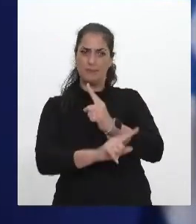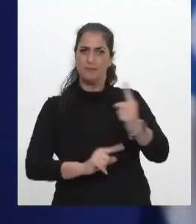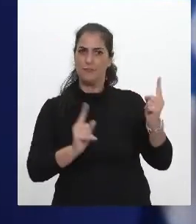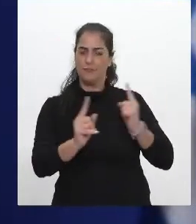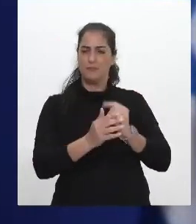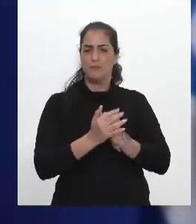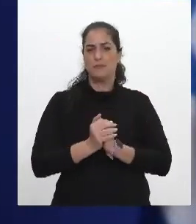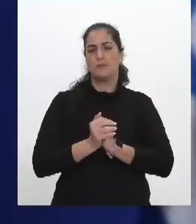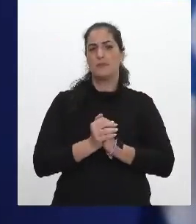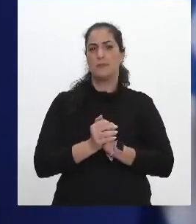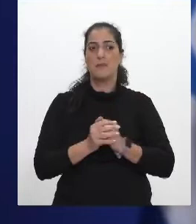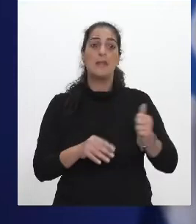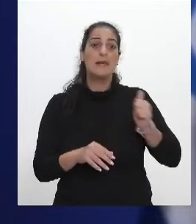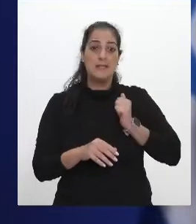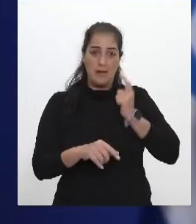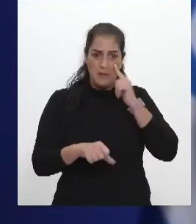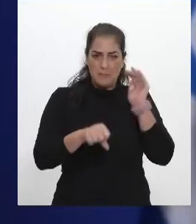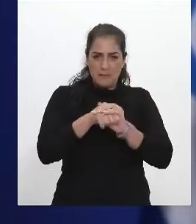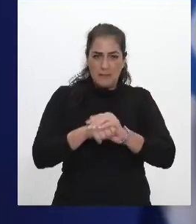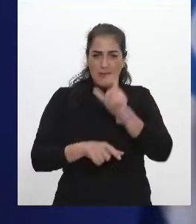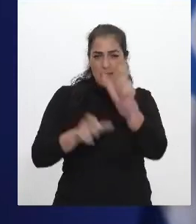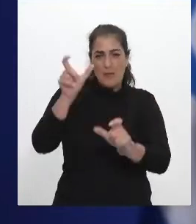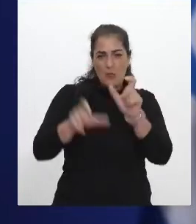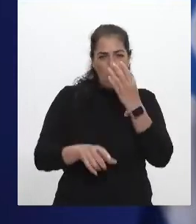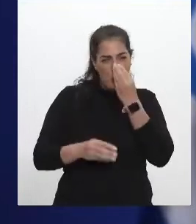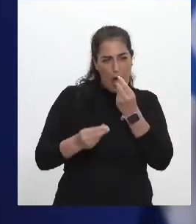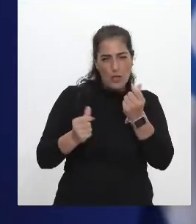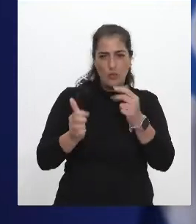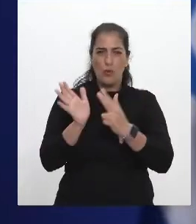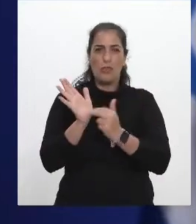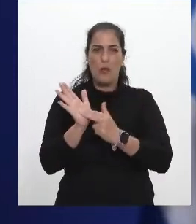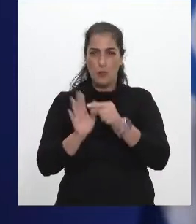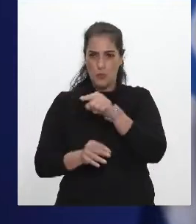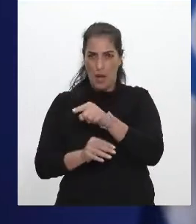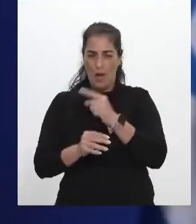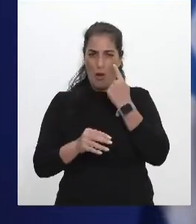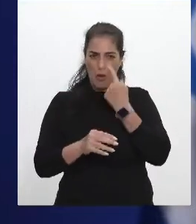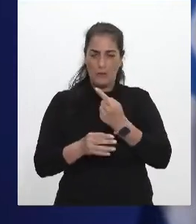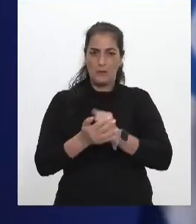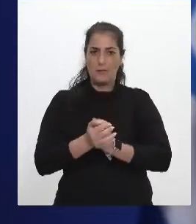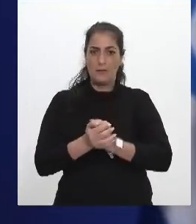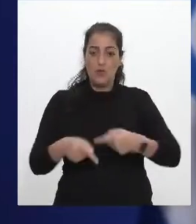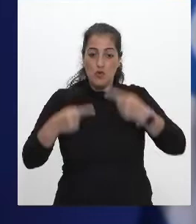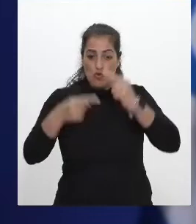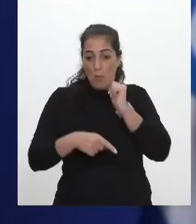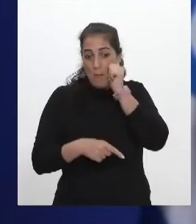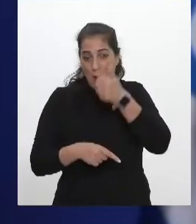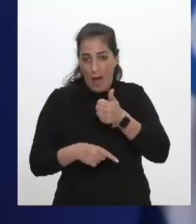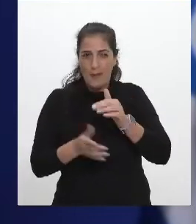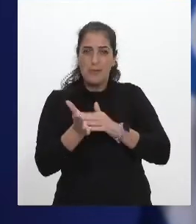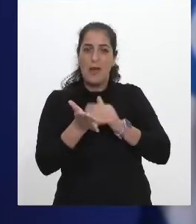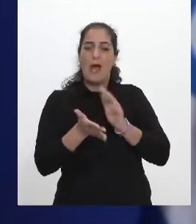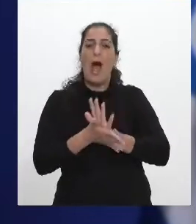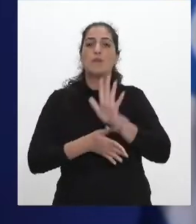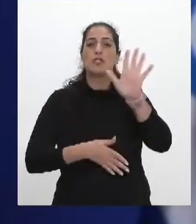הכוחות כוחות צהל זיהו את הדמויות החשודות בתמונה כאן יממ לאחר מכן ב-15